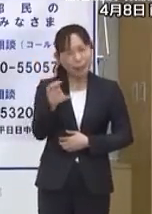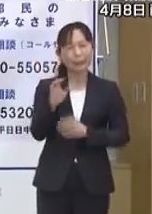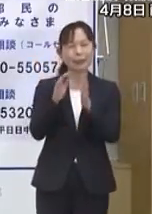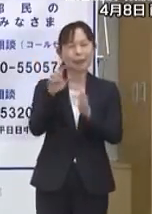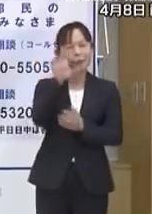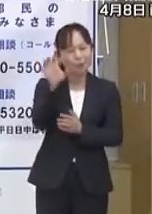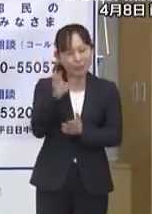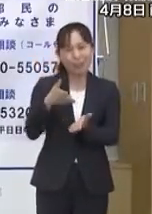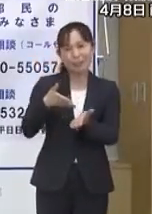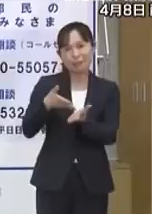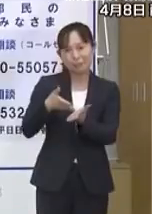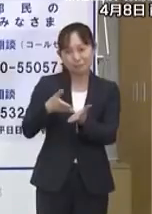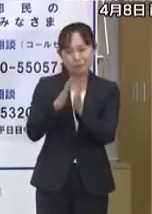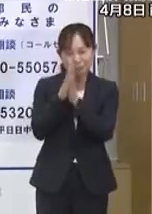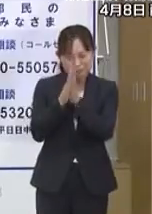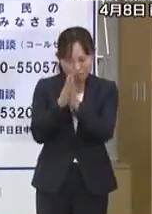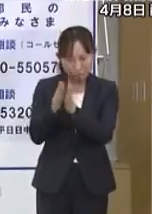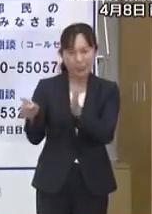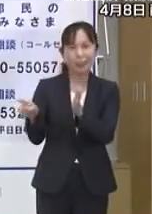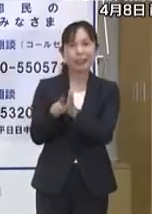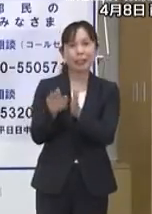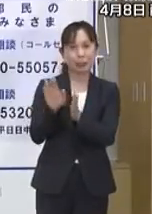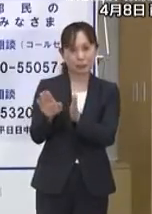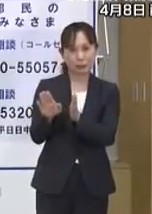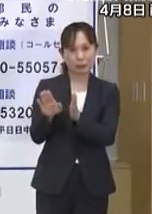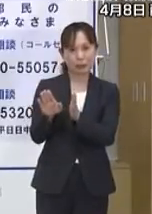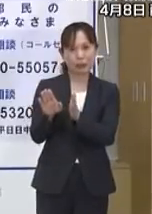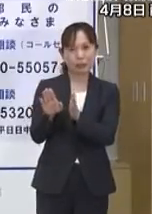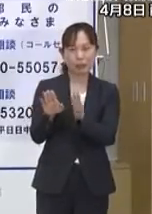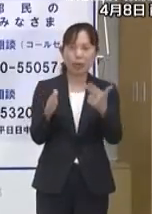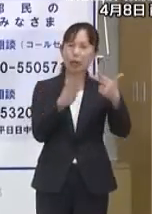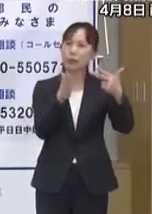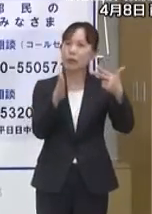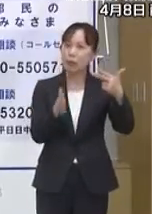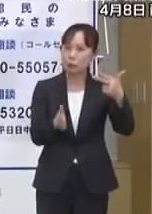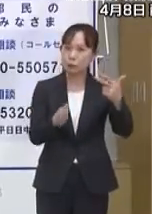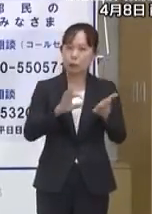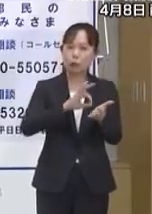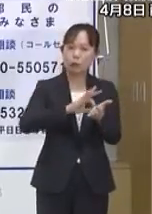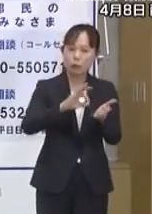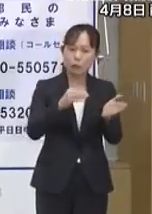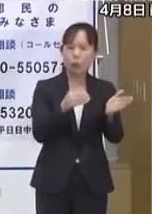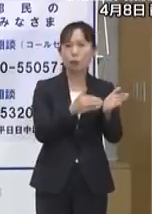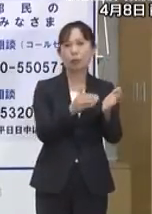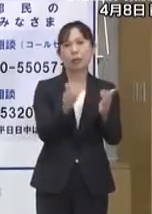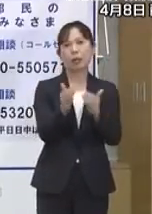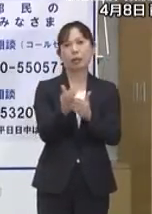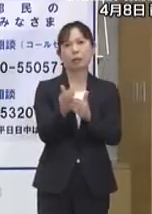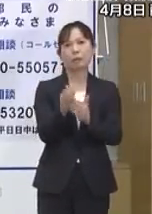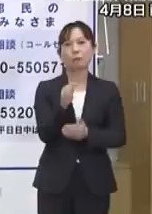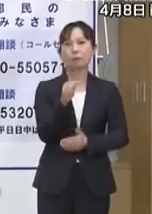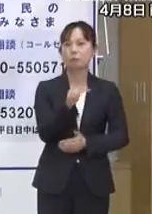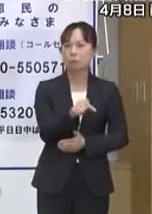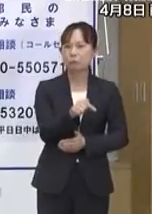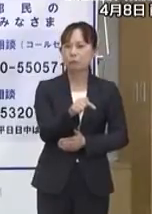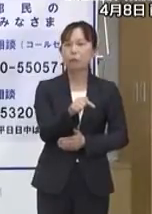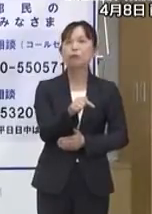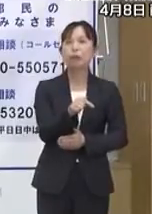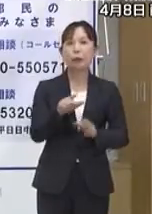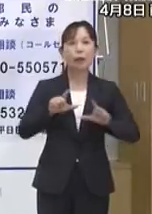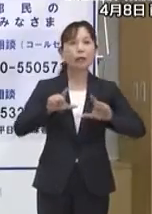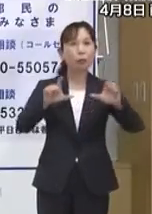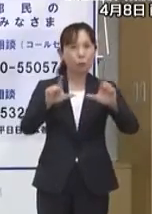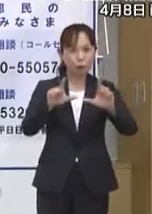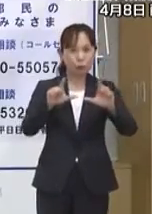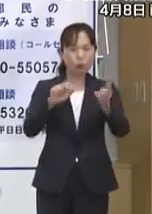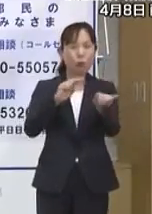何度も申し上げてきた鍵であります一方で施設の使用制限等ということでこれについてはですね東京